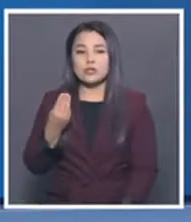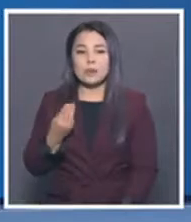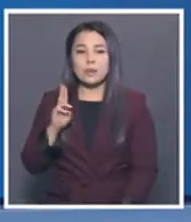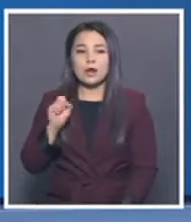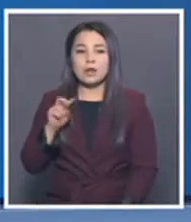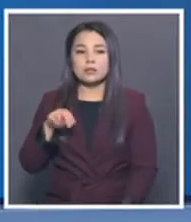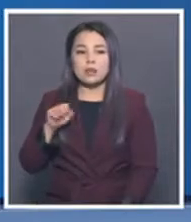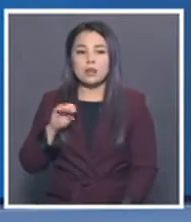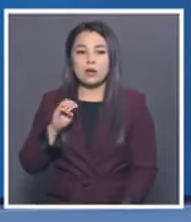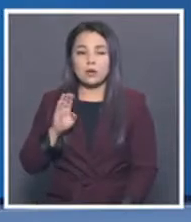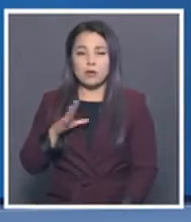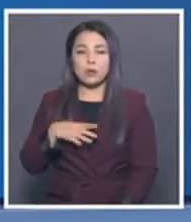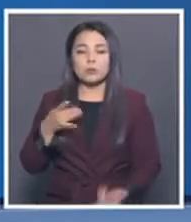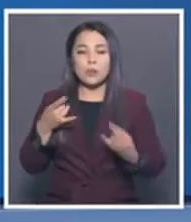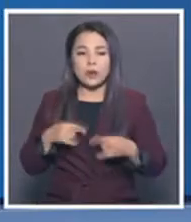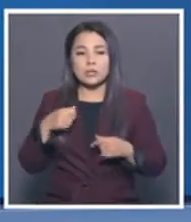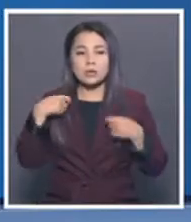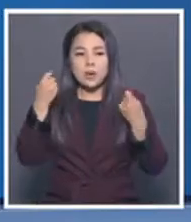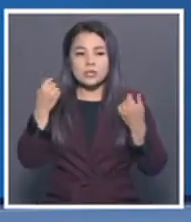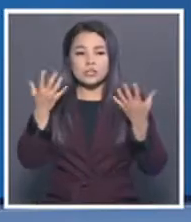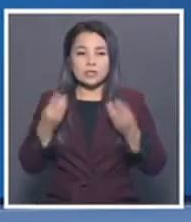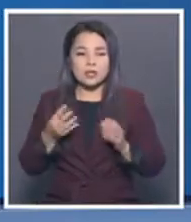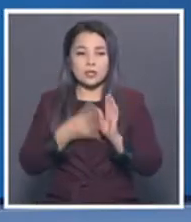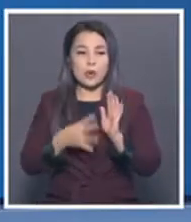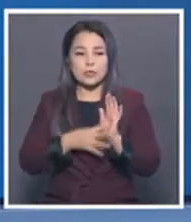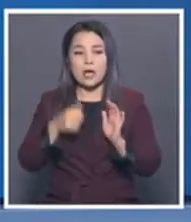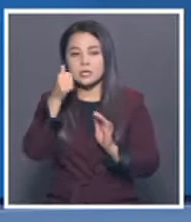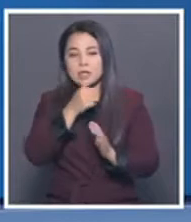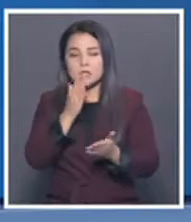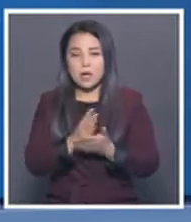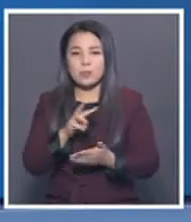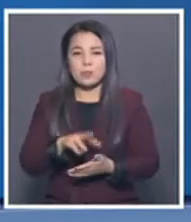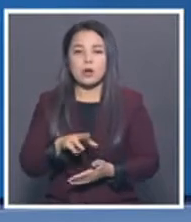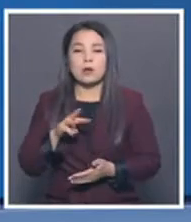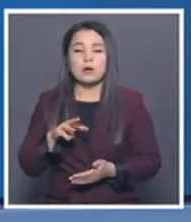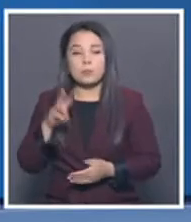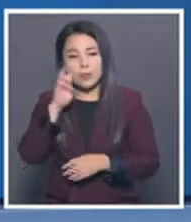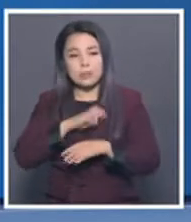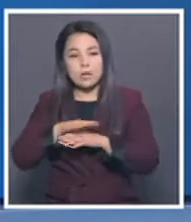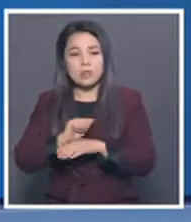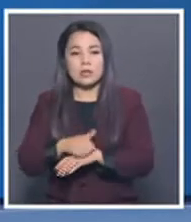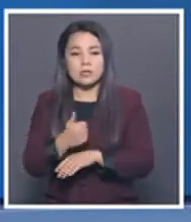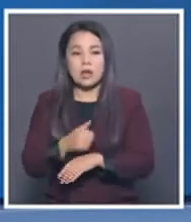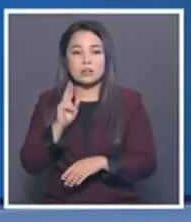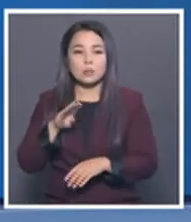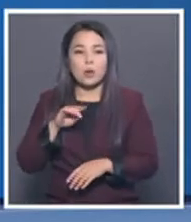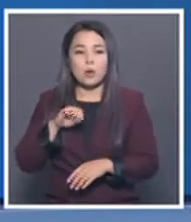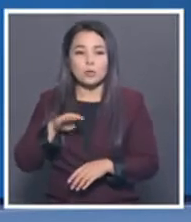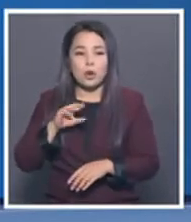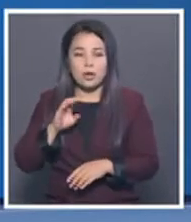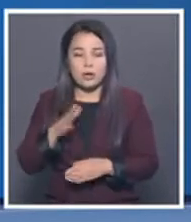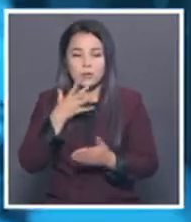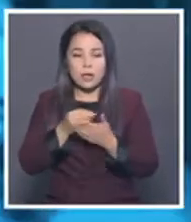Жалғастырамыз. Шәмші Қалдаяқовтың туғанына 90 жыл. Мемлекет басшысы Қасым Жомарт Тоқаев сазгердің туған күніне орай Твиттердегі